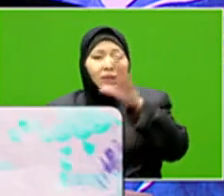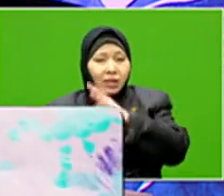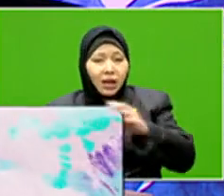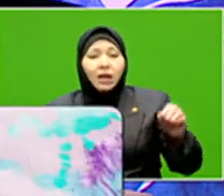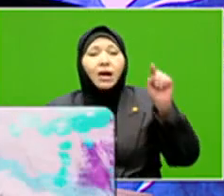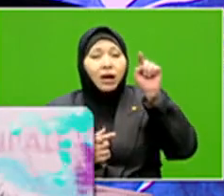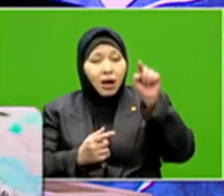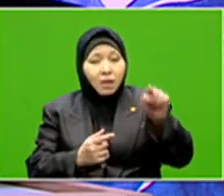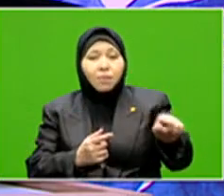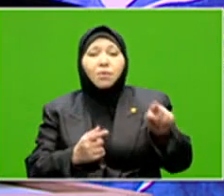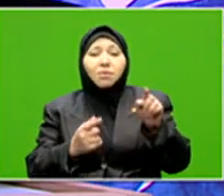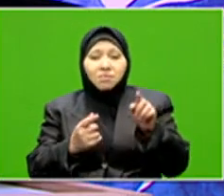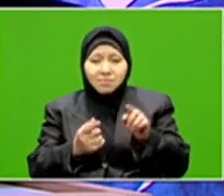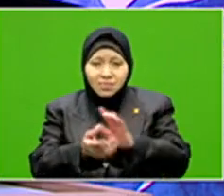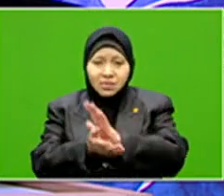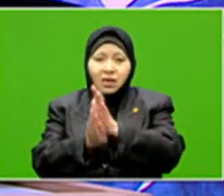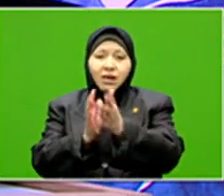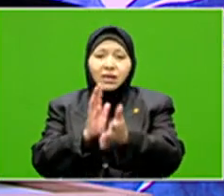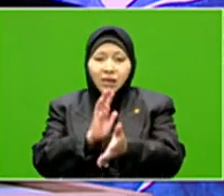الورد